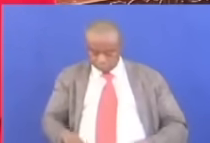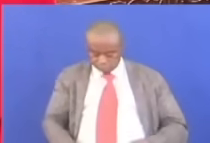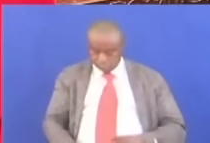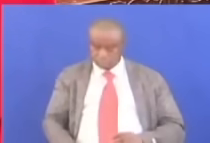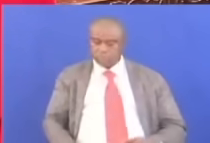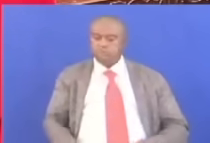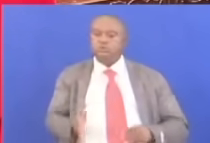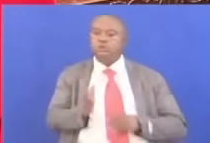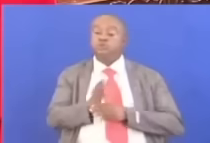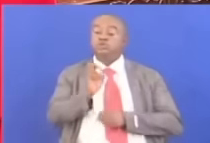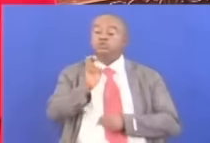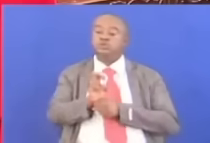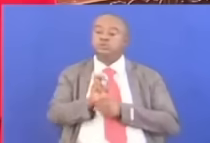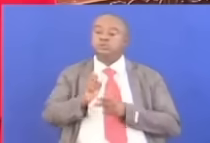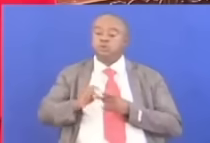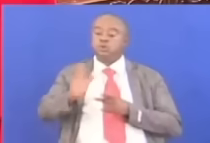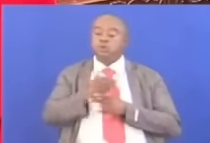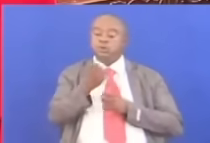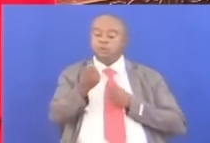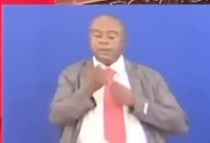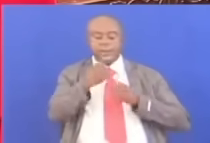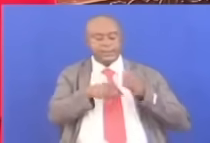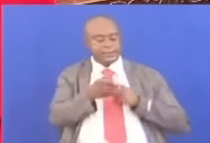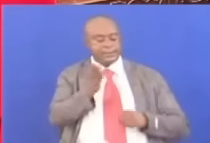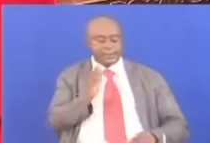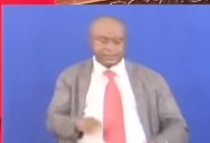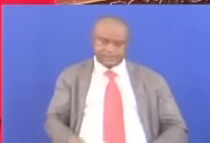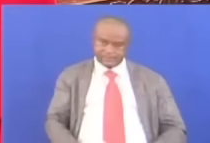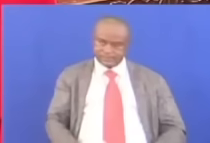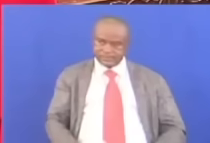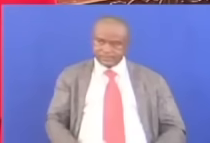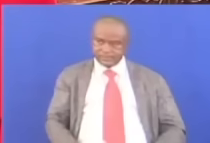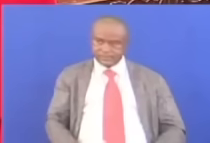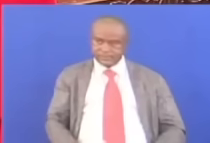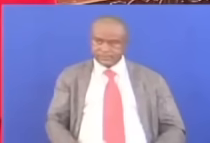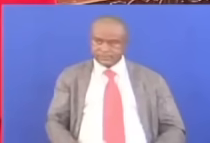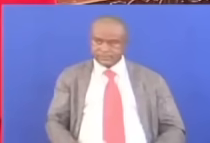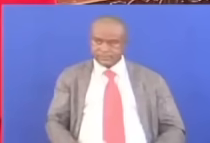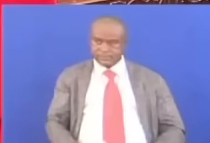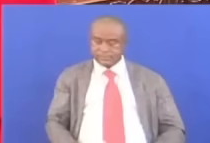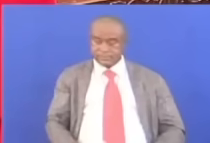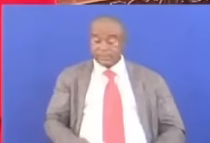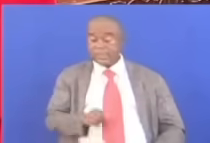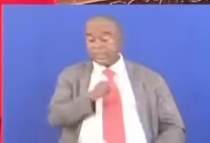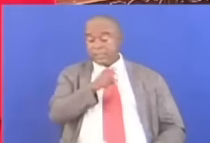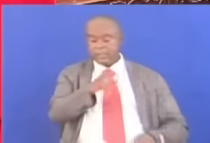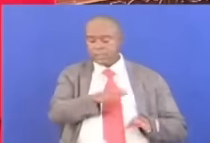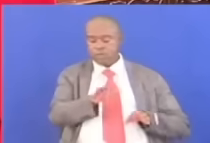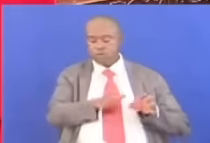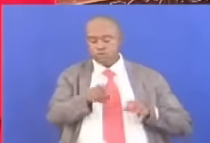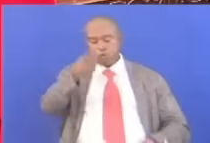nichang usami wa wa maghi katika pas